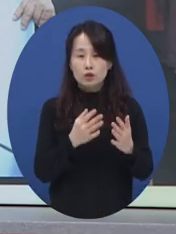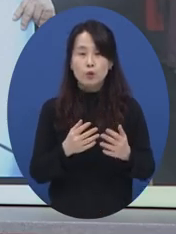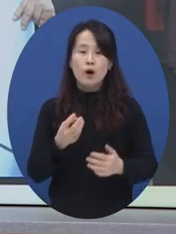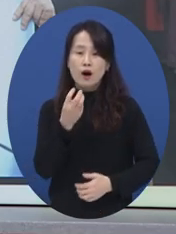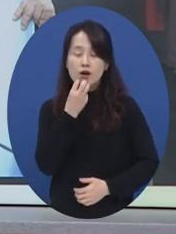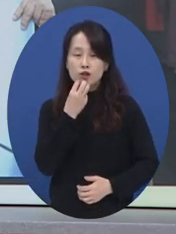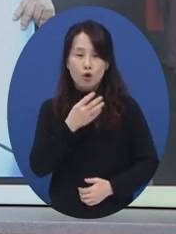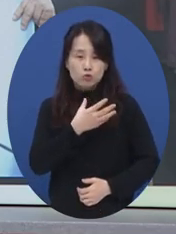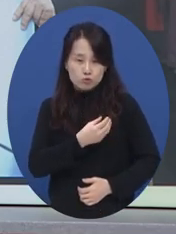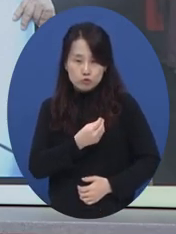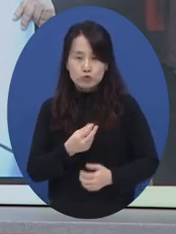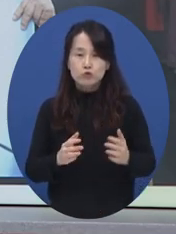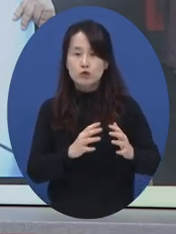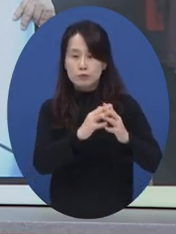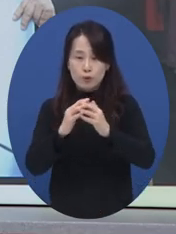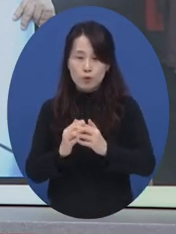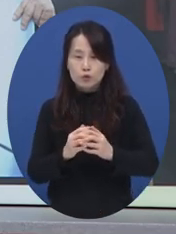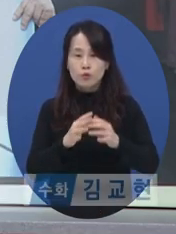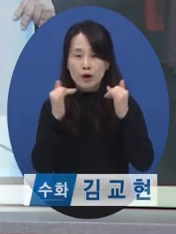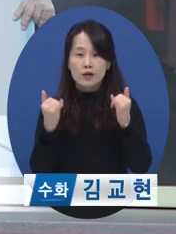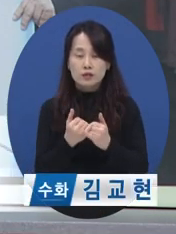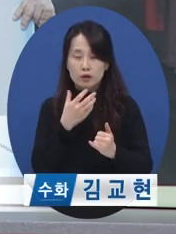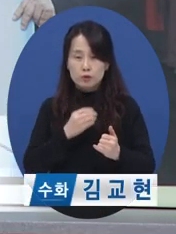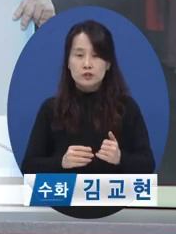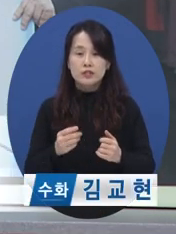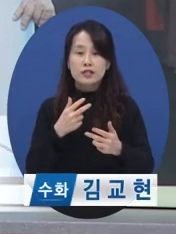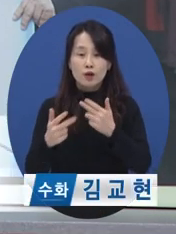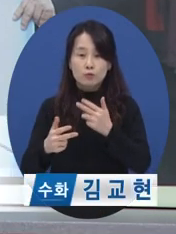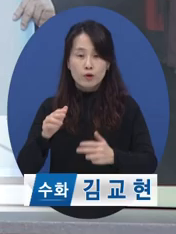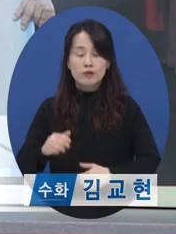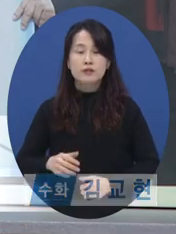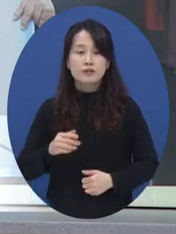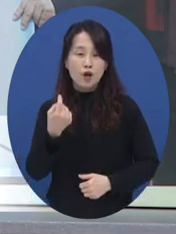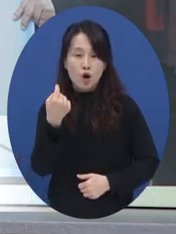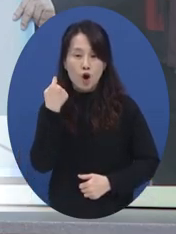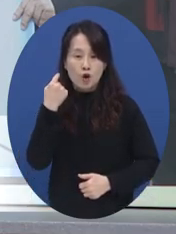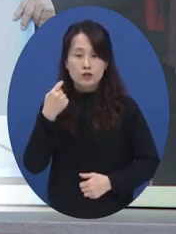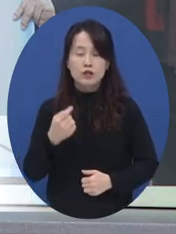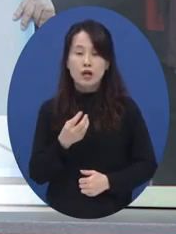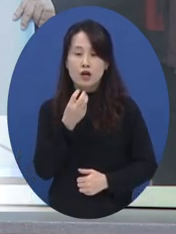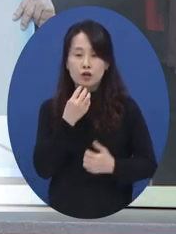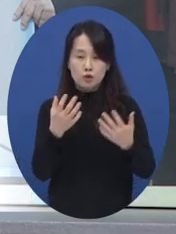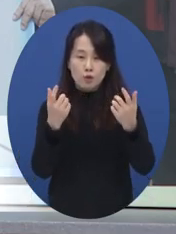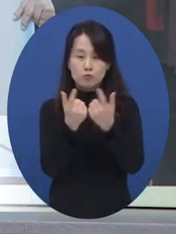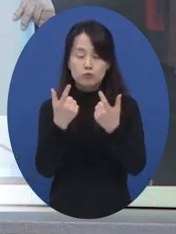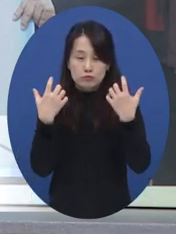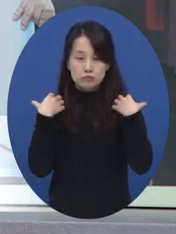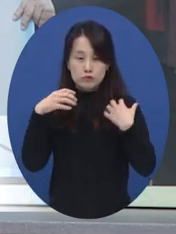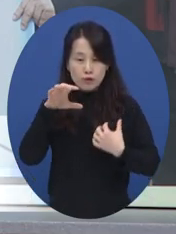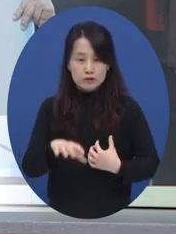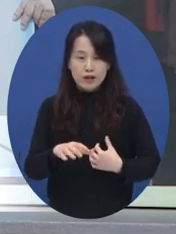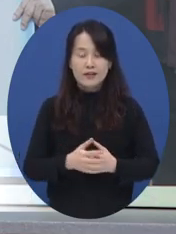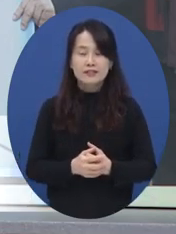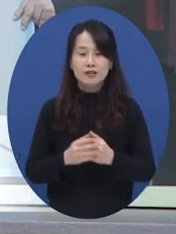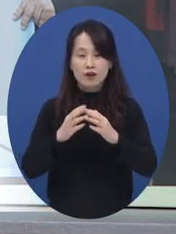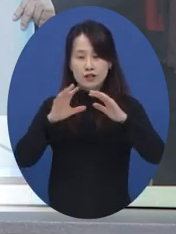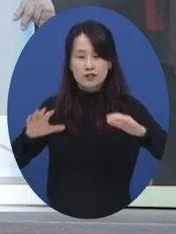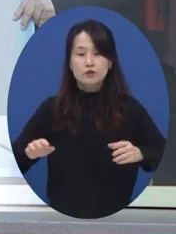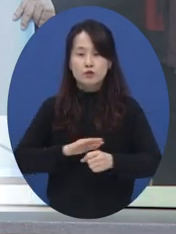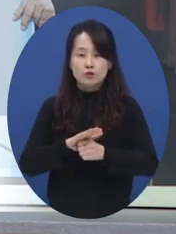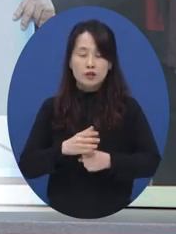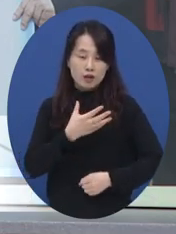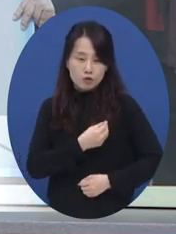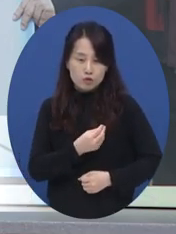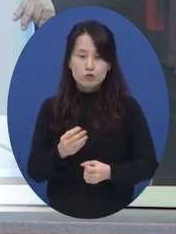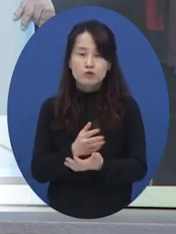경기도와 서울우유 협동조합 경기도 사회복지 협의회 는 9일 오후 경기도청 북부청사 상황실에서 경기도 이웃사랑